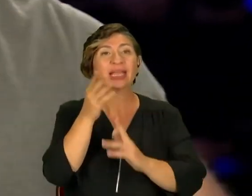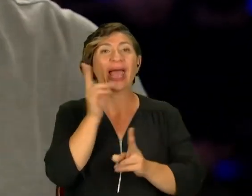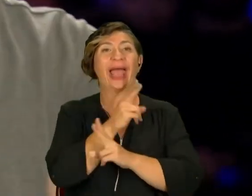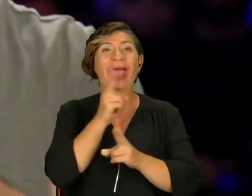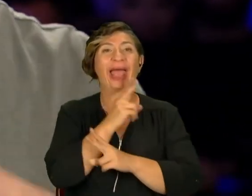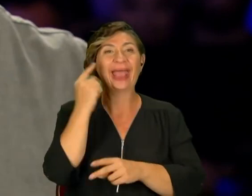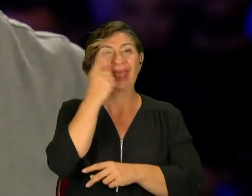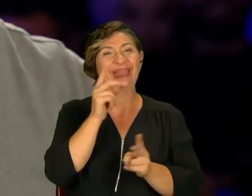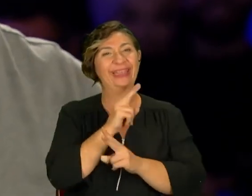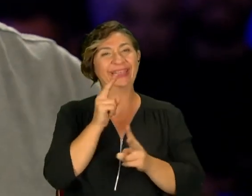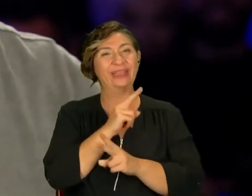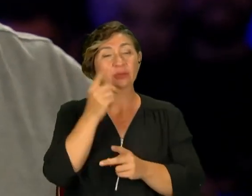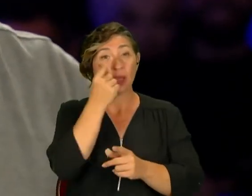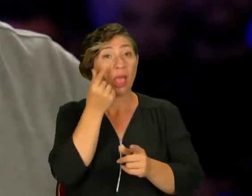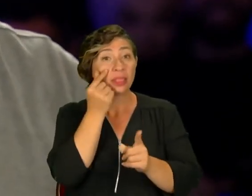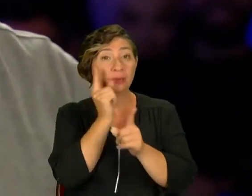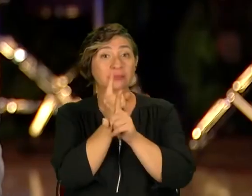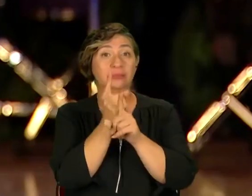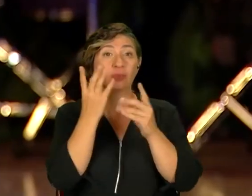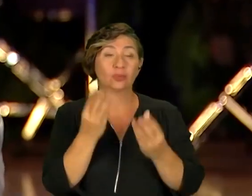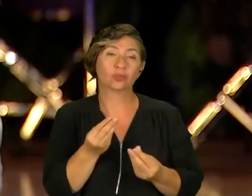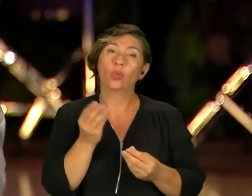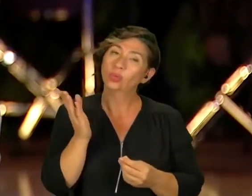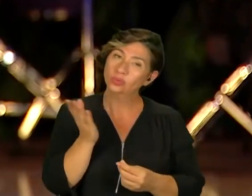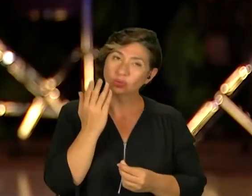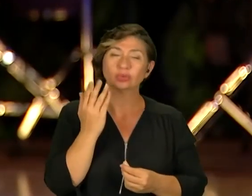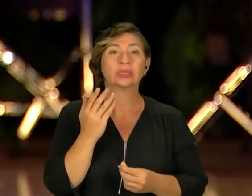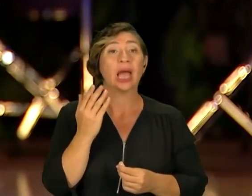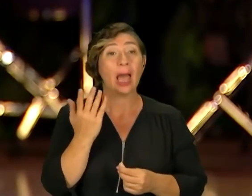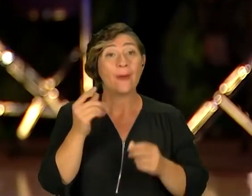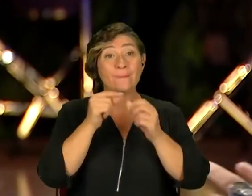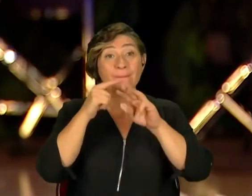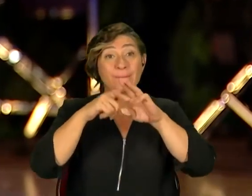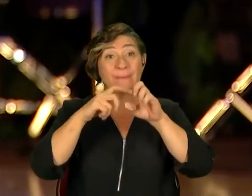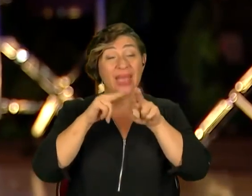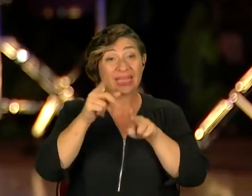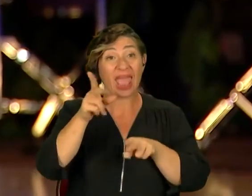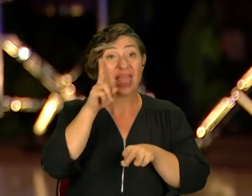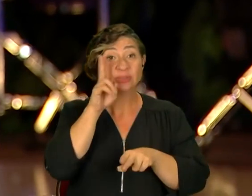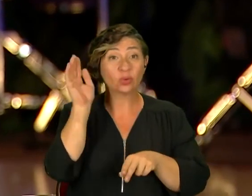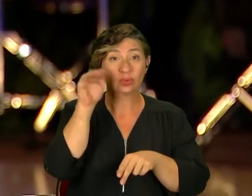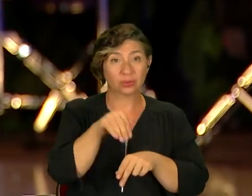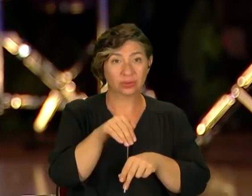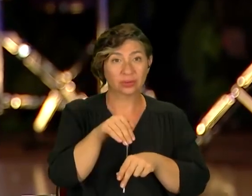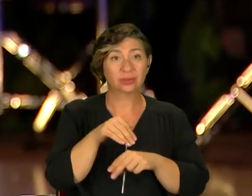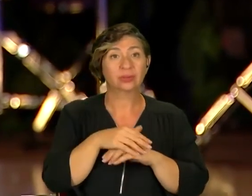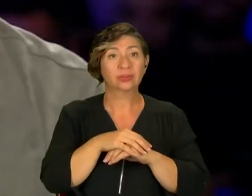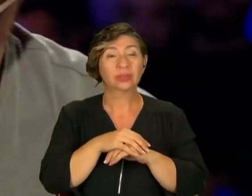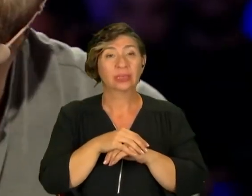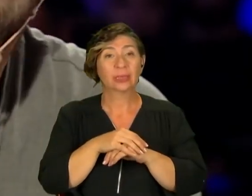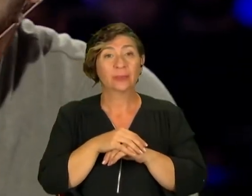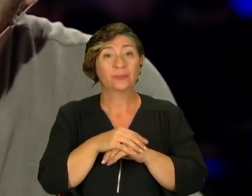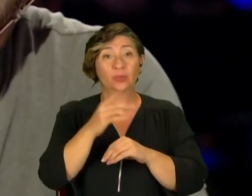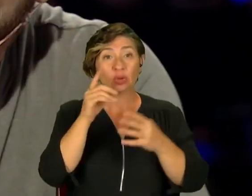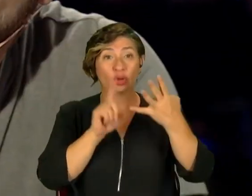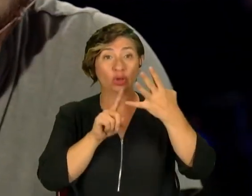Çünkü seninle yüz yüze görüşme imkanı bulduk. Evet, daha olsun. Güzel bir şey oldu. Ama Berk de... Sen en son geldin değil mi Berk? Evet, en son.